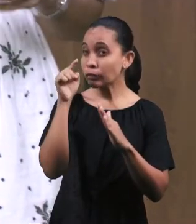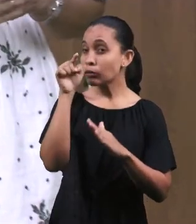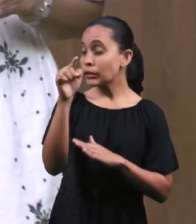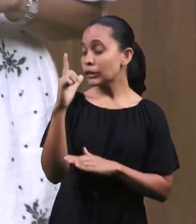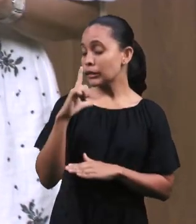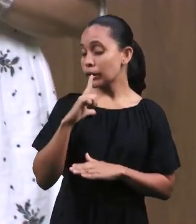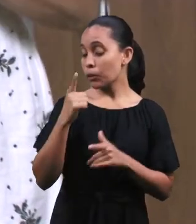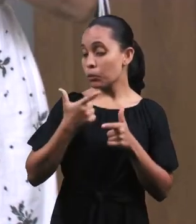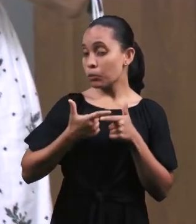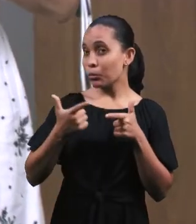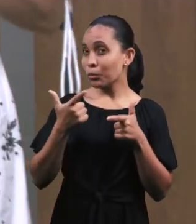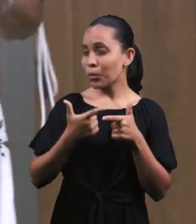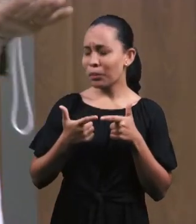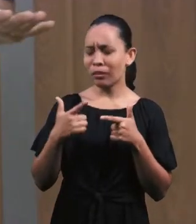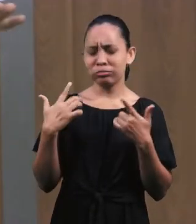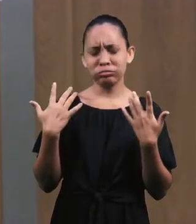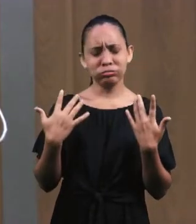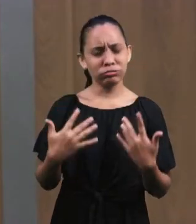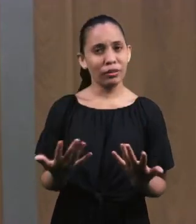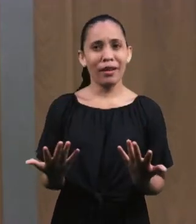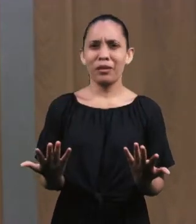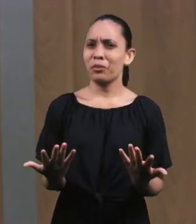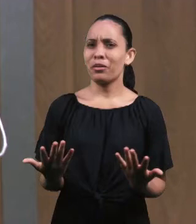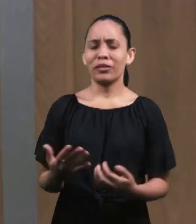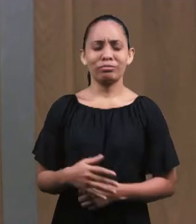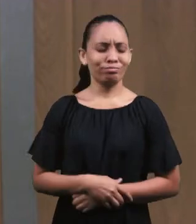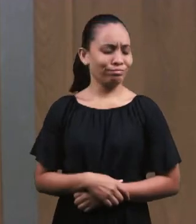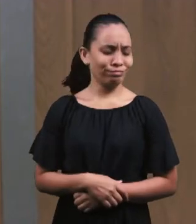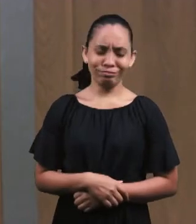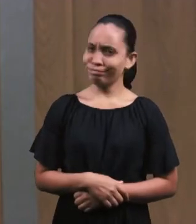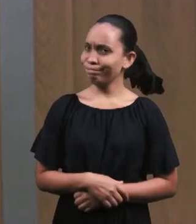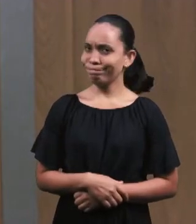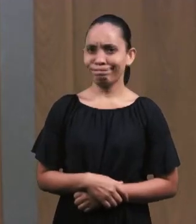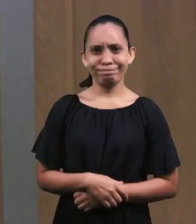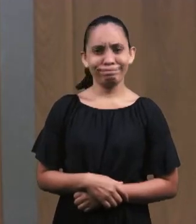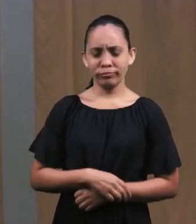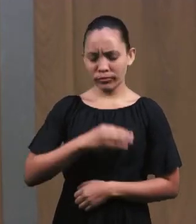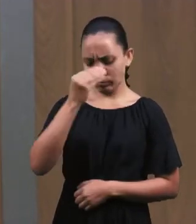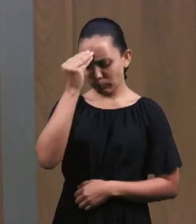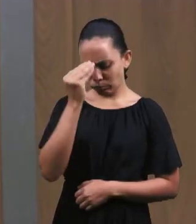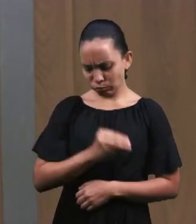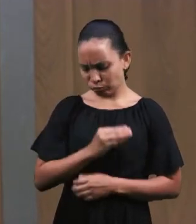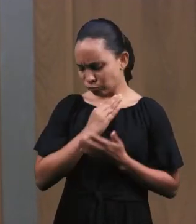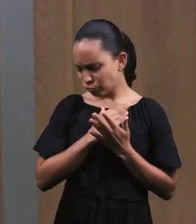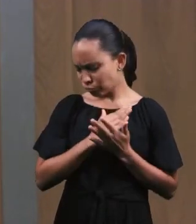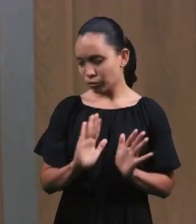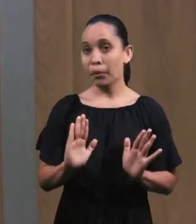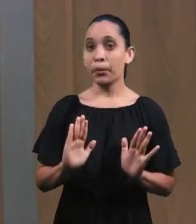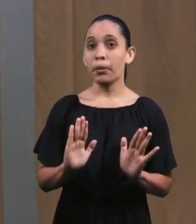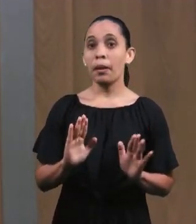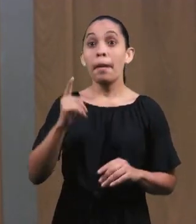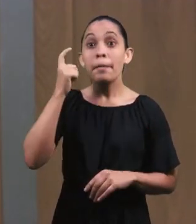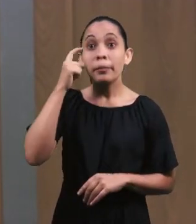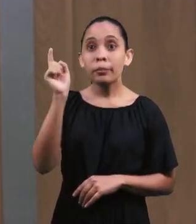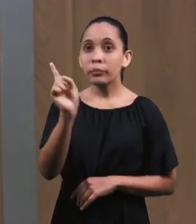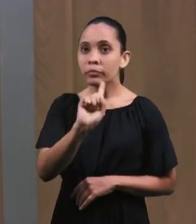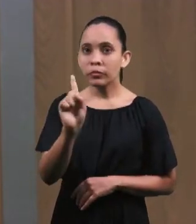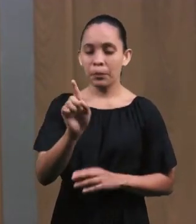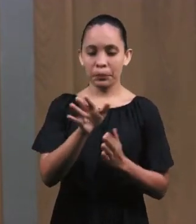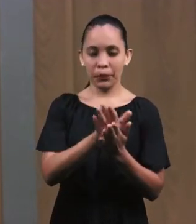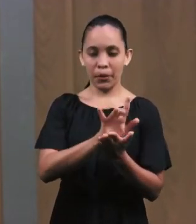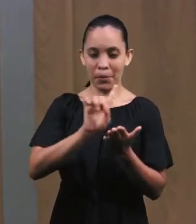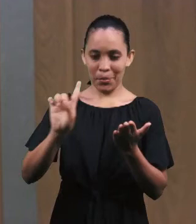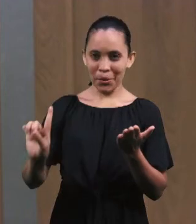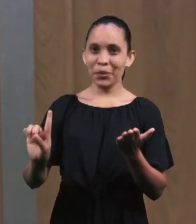problème très grand, vous pensez que maintenant, c'est plus la peine. Tout est fini. Ne pensez pas à cela. La parole